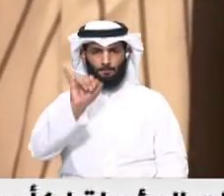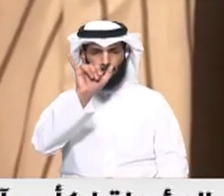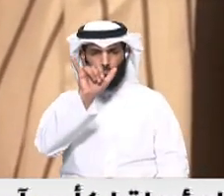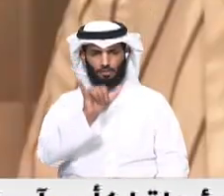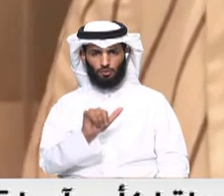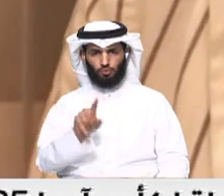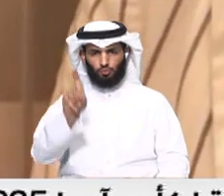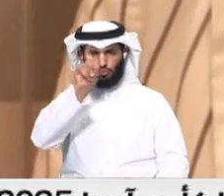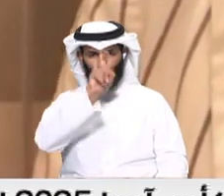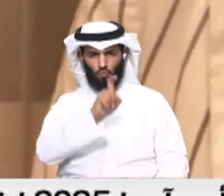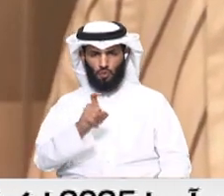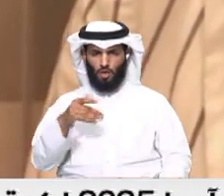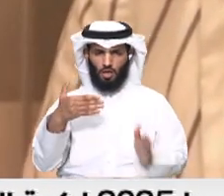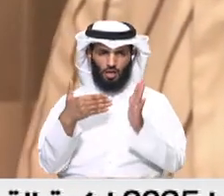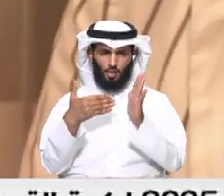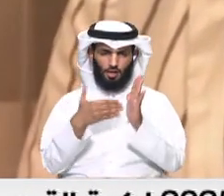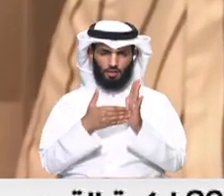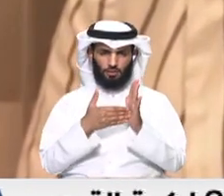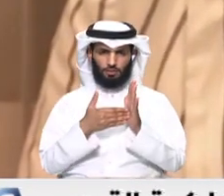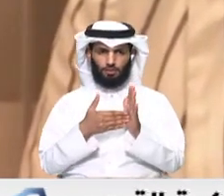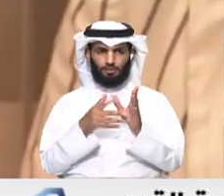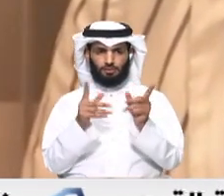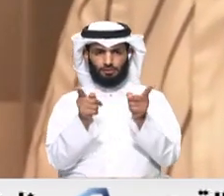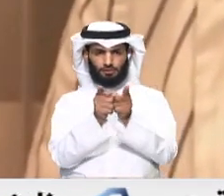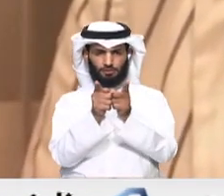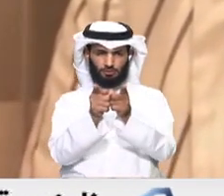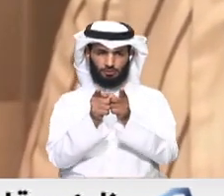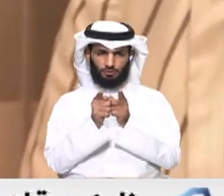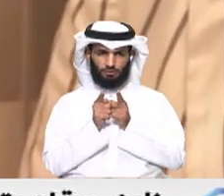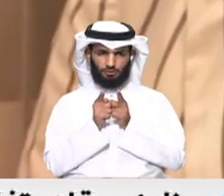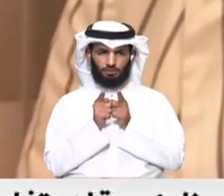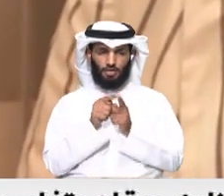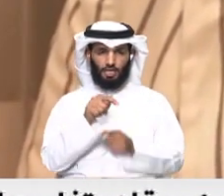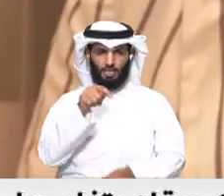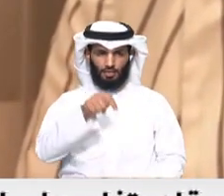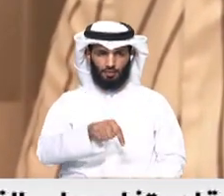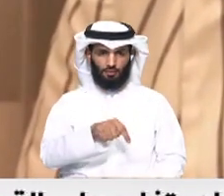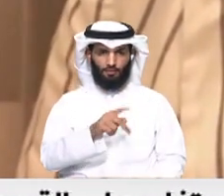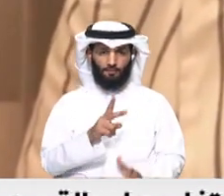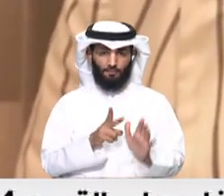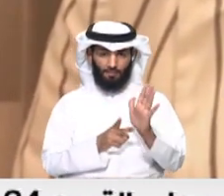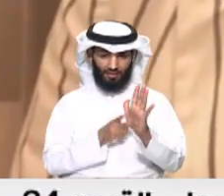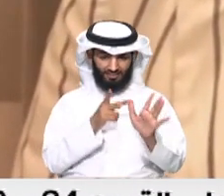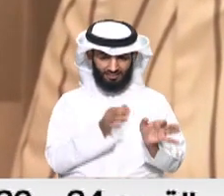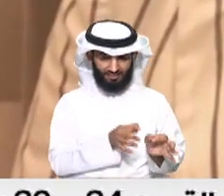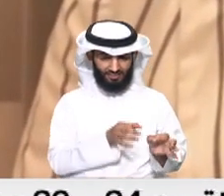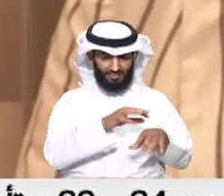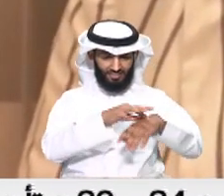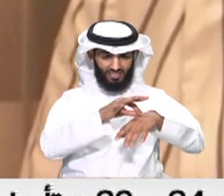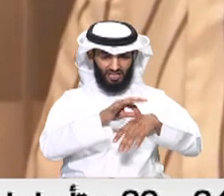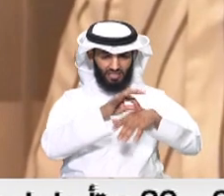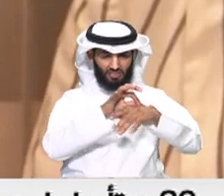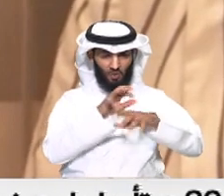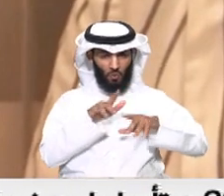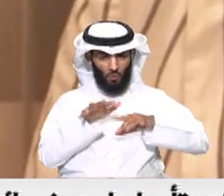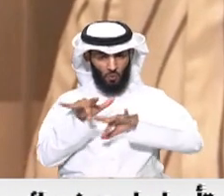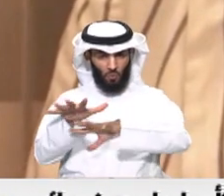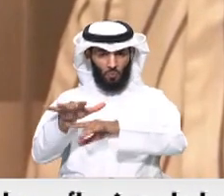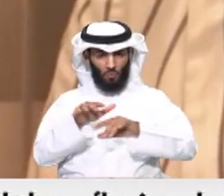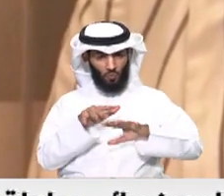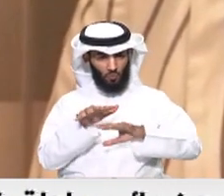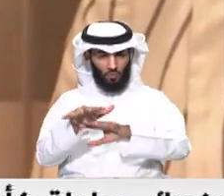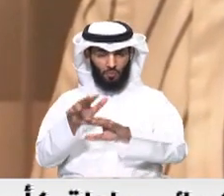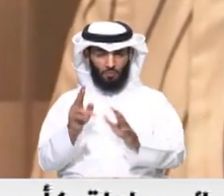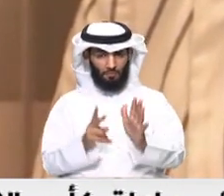أخيرة ولو سمحت باختصار، يعني أن يكون هنالك النزوح الأخير بعد الضربات الإسرائيلية كما أعلن الرئيس